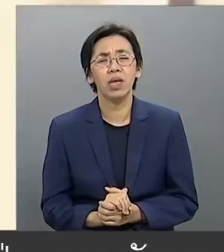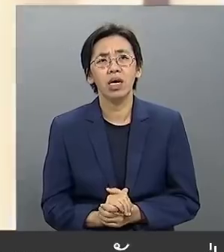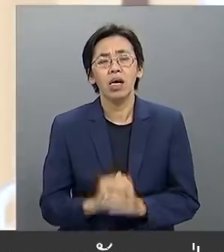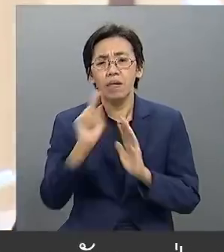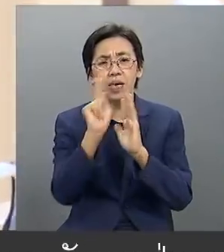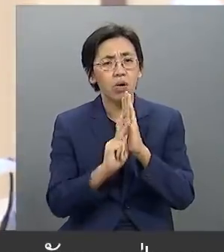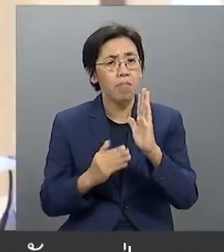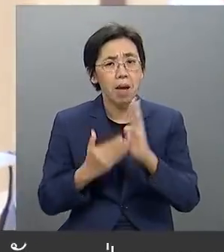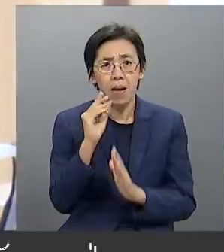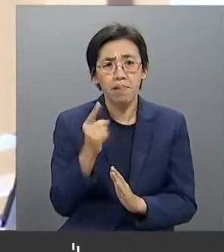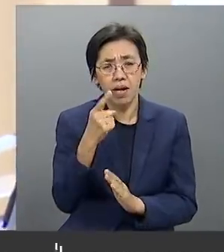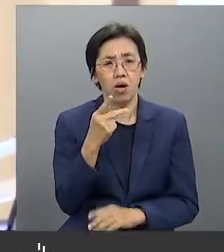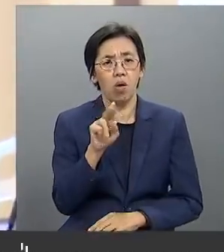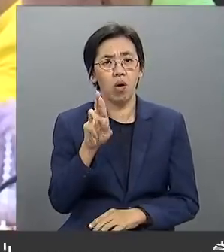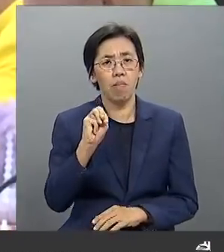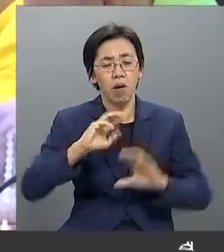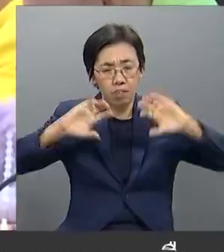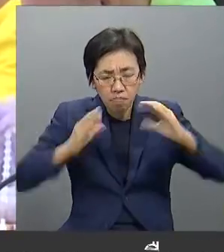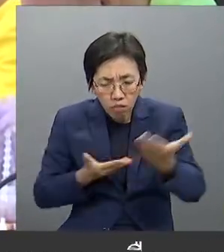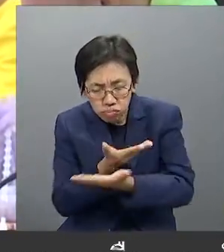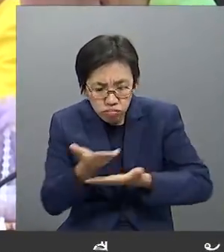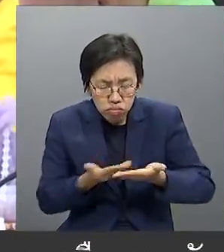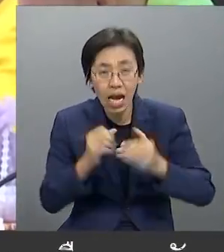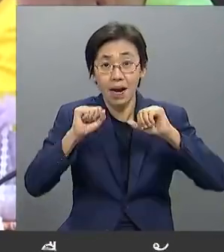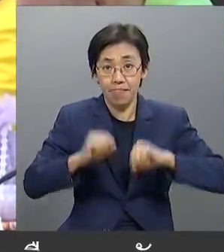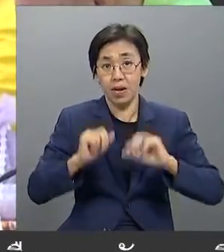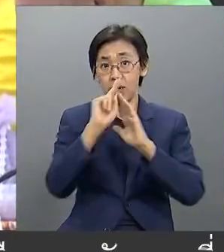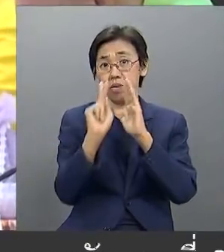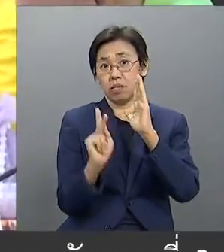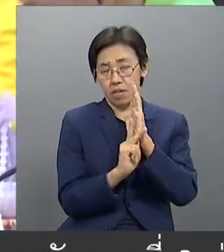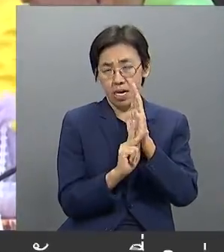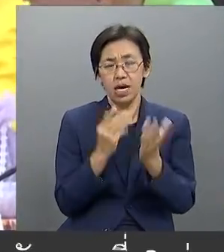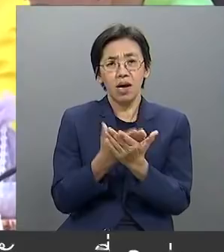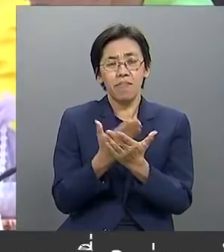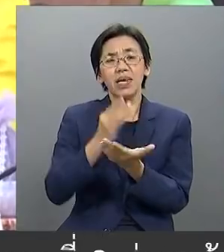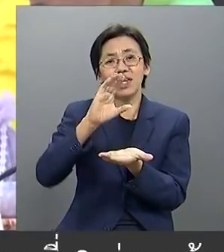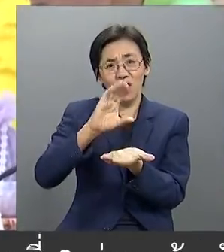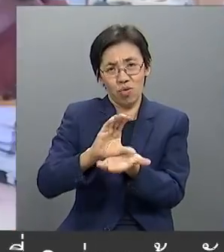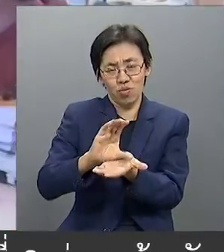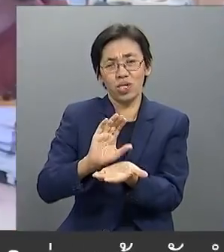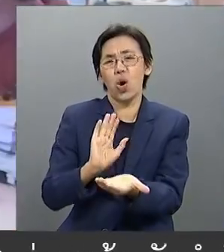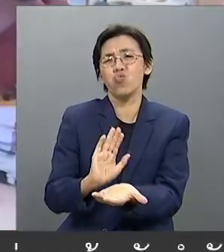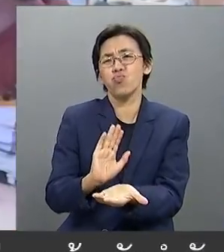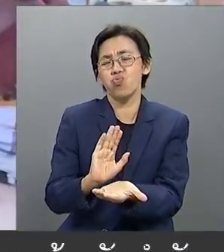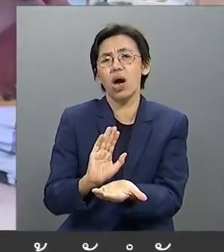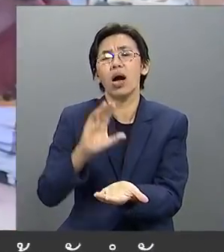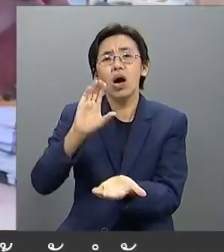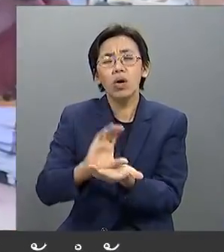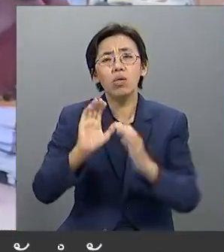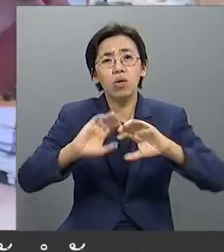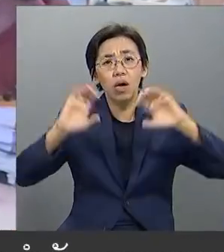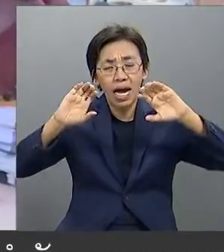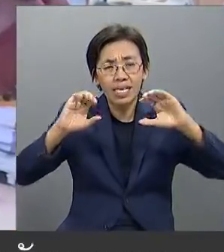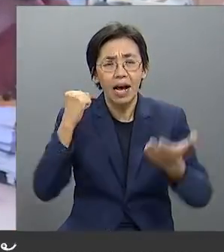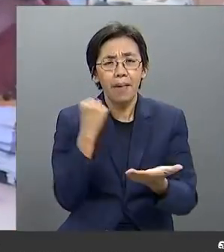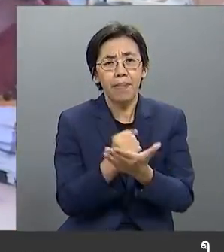ครมนะคะในร่างกฎหมายเนี่ยกำหนดว่าให้ตั้งเป็นกองทุนบำเหน็จบำนาญแห่งชาติเป็นหน่วยงานรัฐแต่ว่ามีฐานะเป็นนิติบุคคลที่